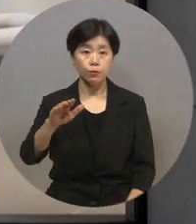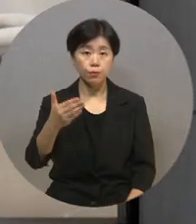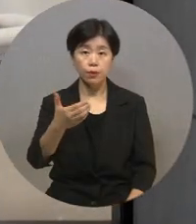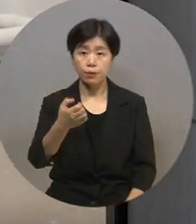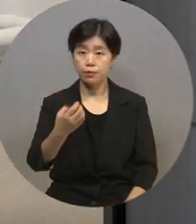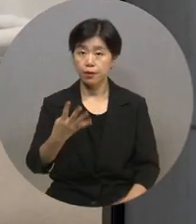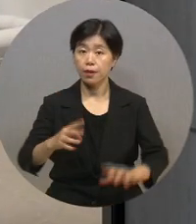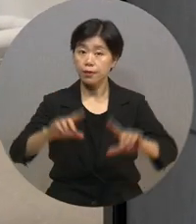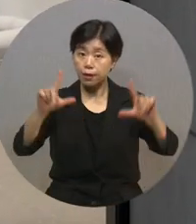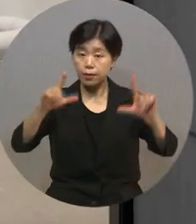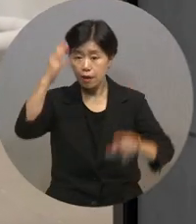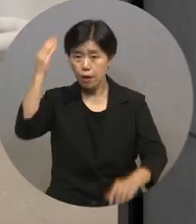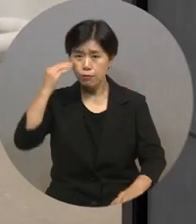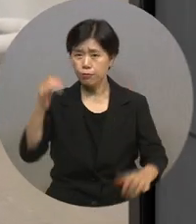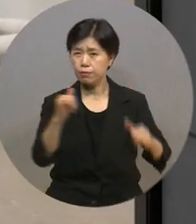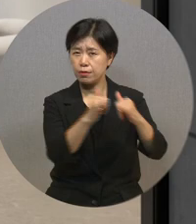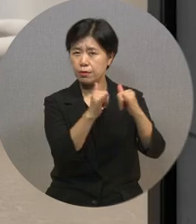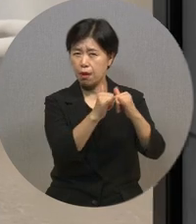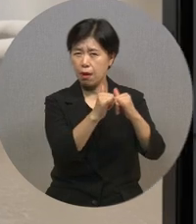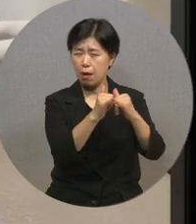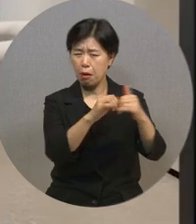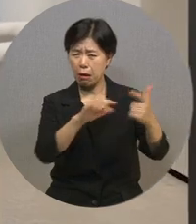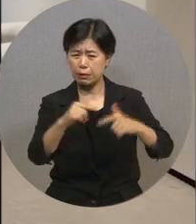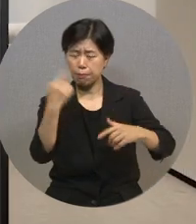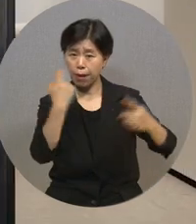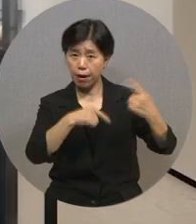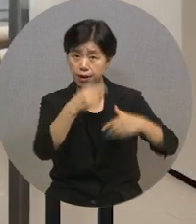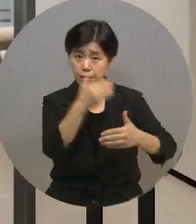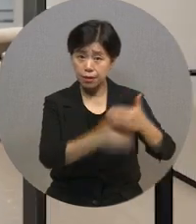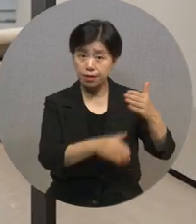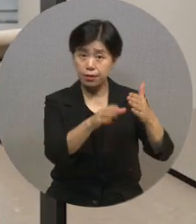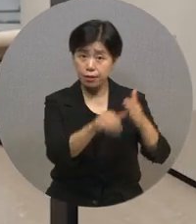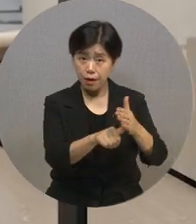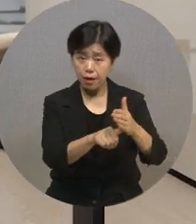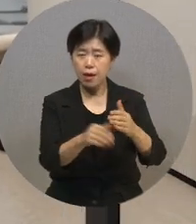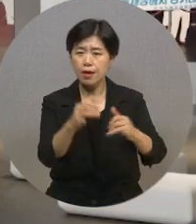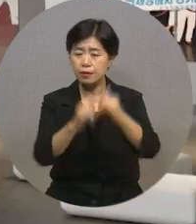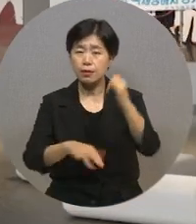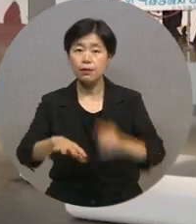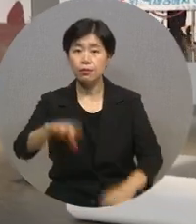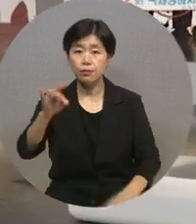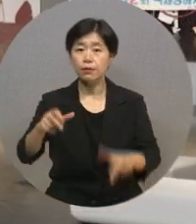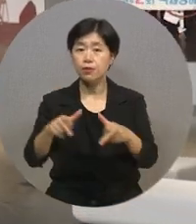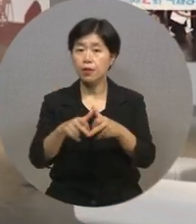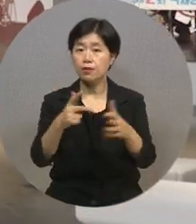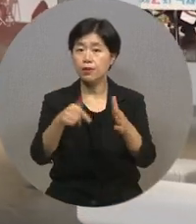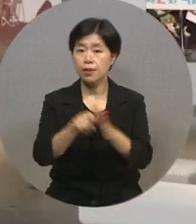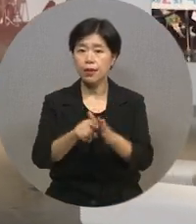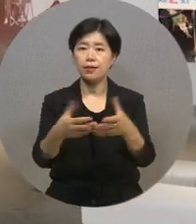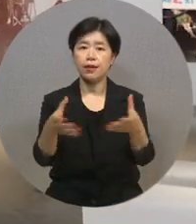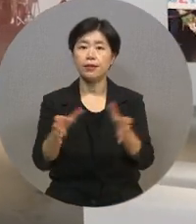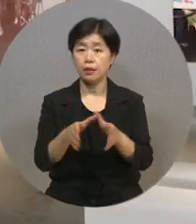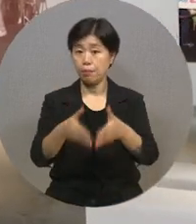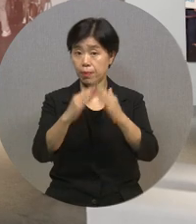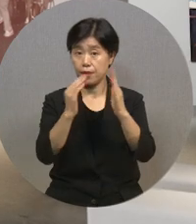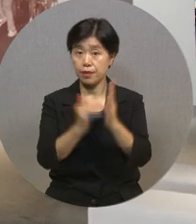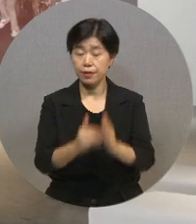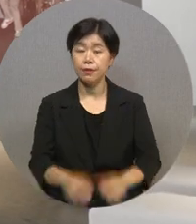1954년 한국전쟁의 상처와 폐허 속에서 최초의 장애인단체로 시작한